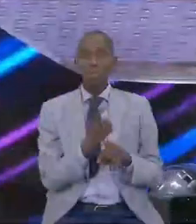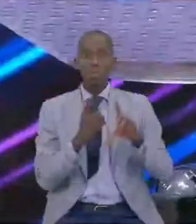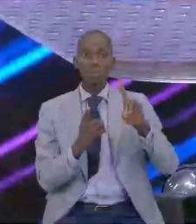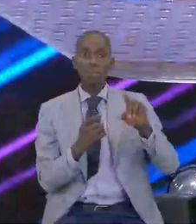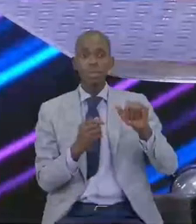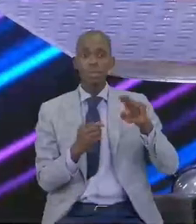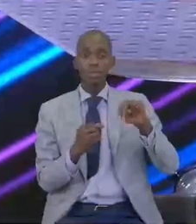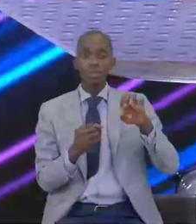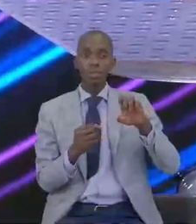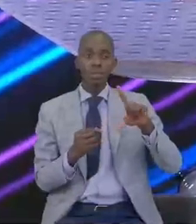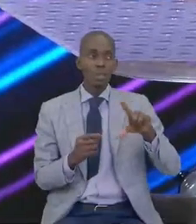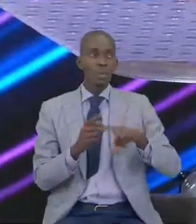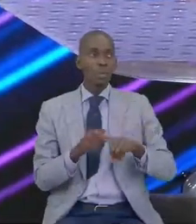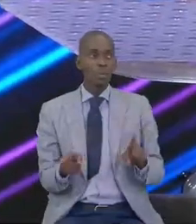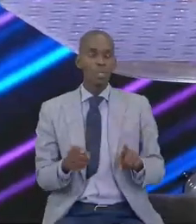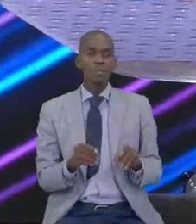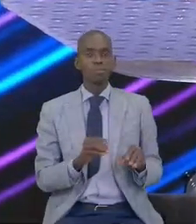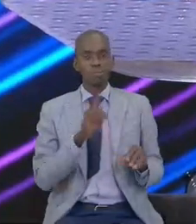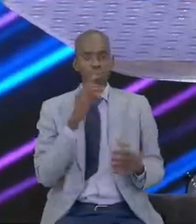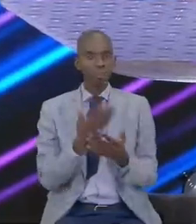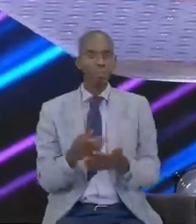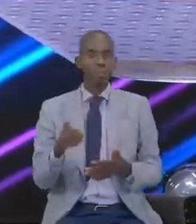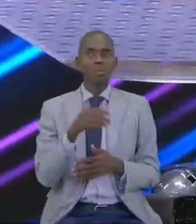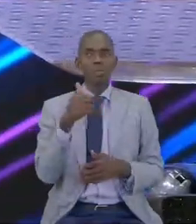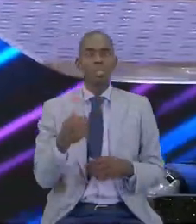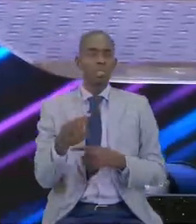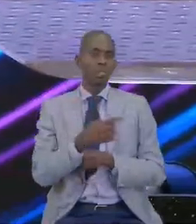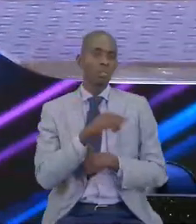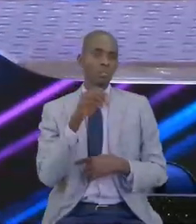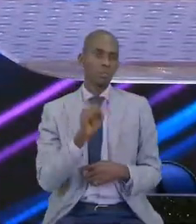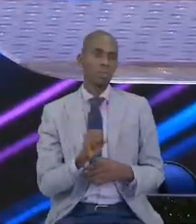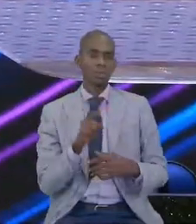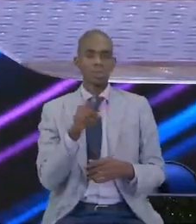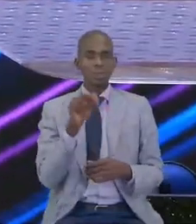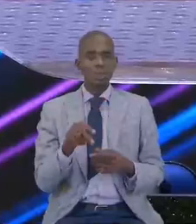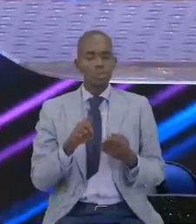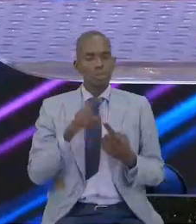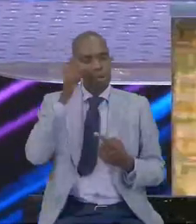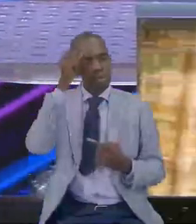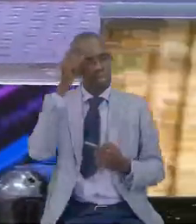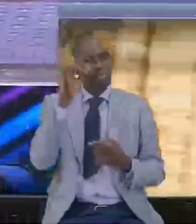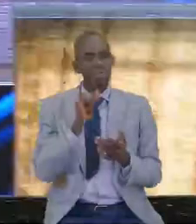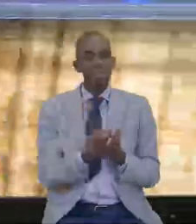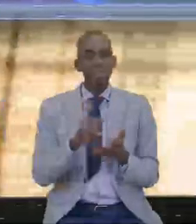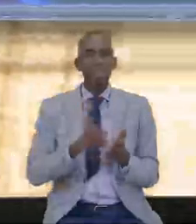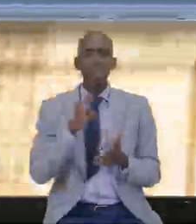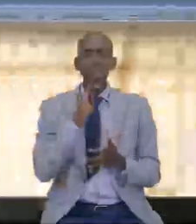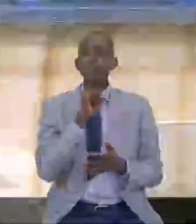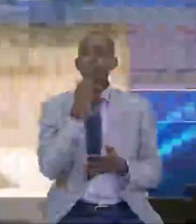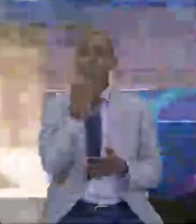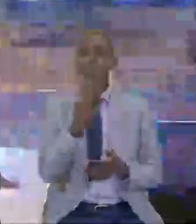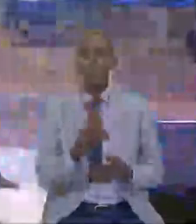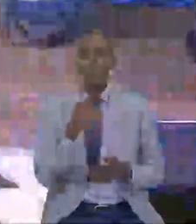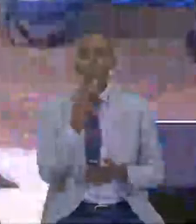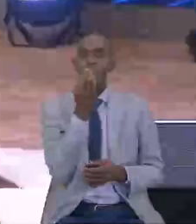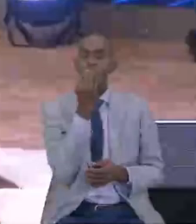éprouva pendant 10 jours. Vous devez comprendre, ce n'est pas seulement la nourriture que